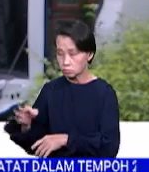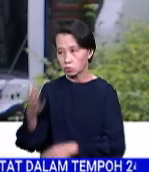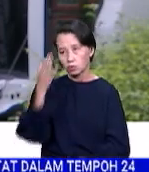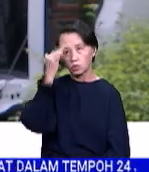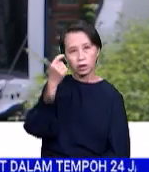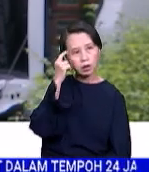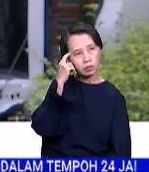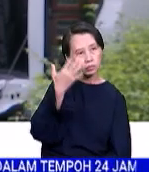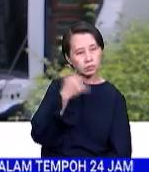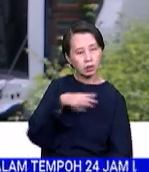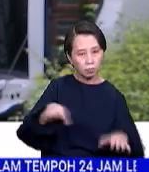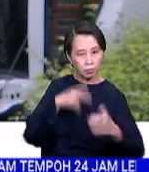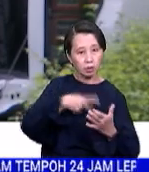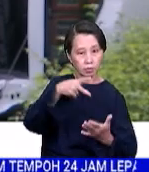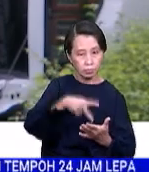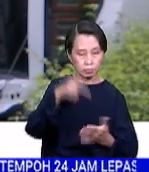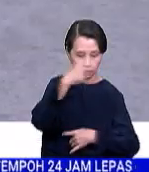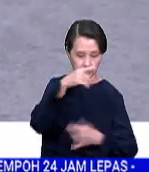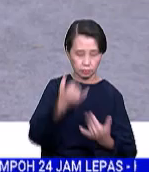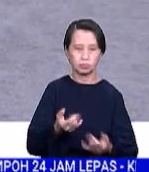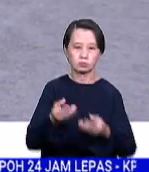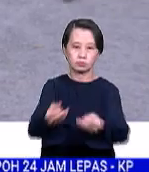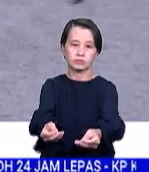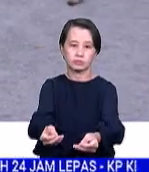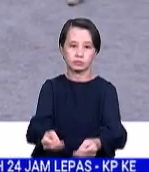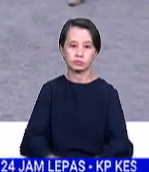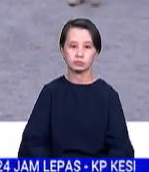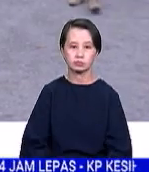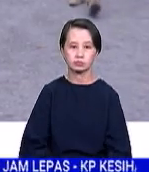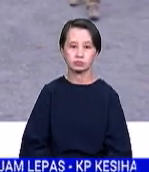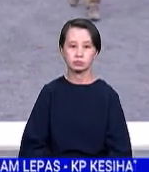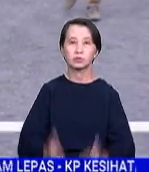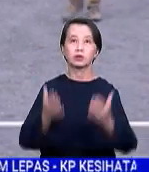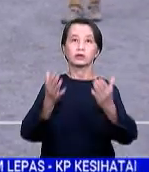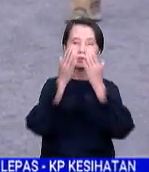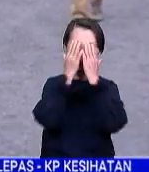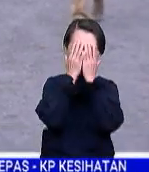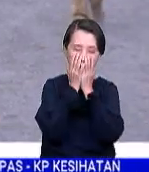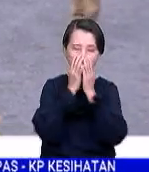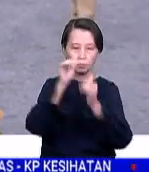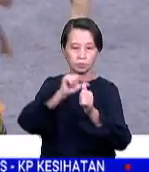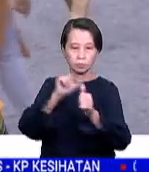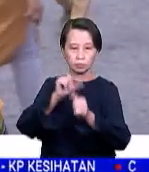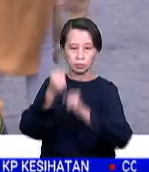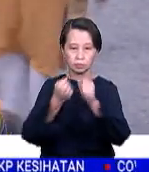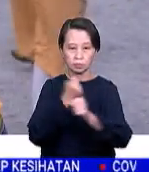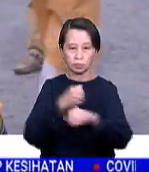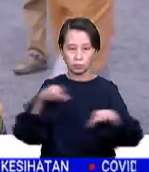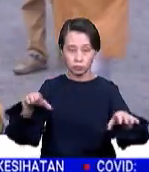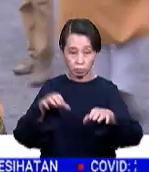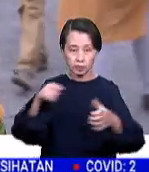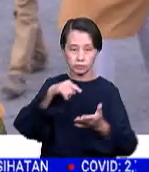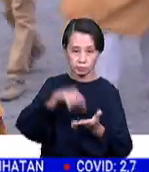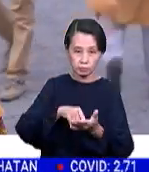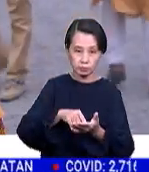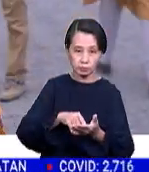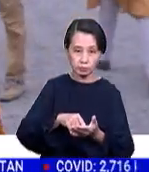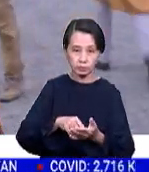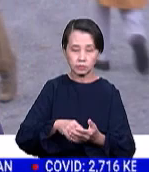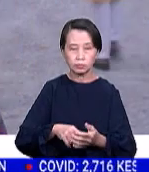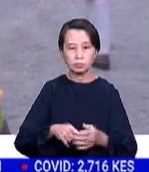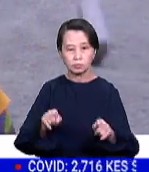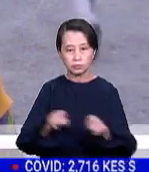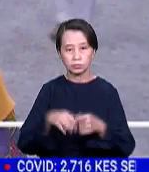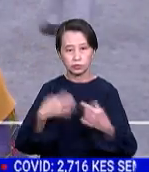kami mengadakan program sebegitu pada hari ini. Syukurlah setiap tahun buat macam ni kan. Tambah macam Jah ni dah